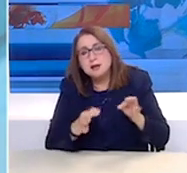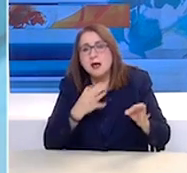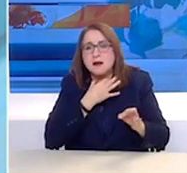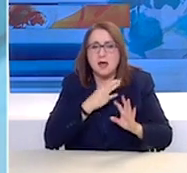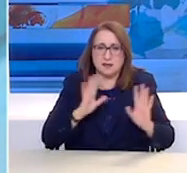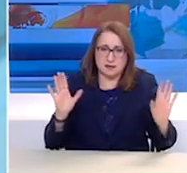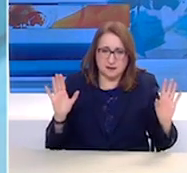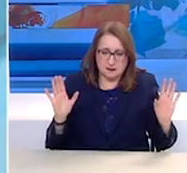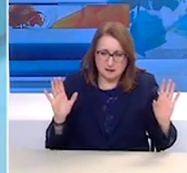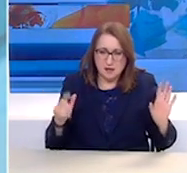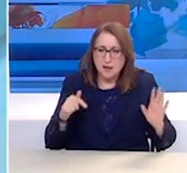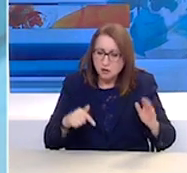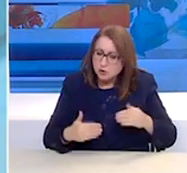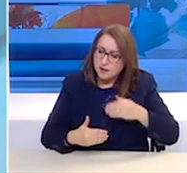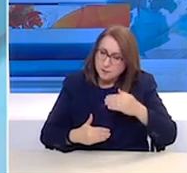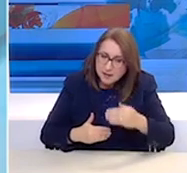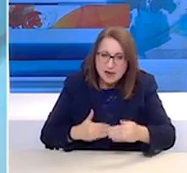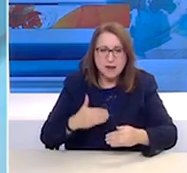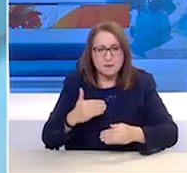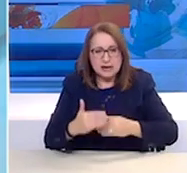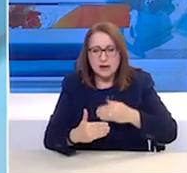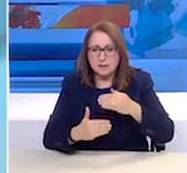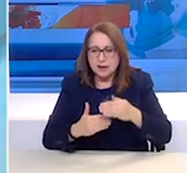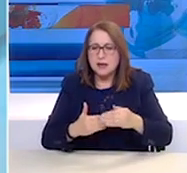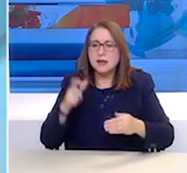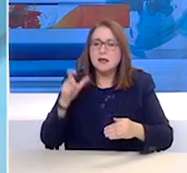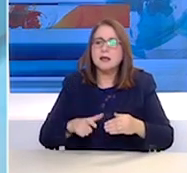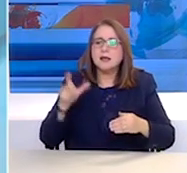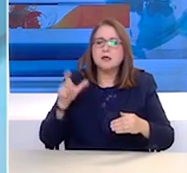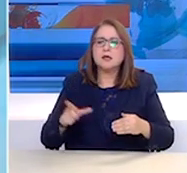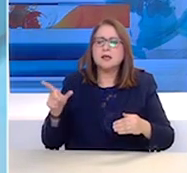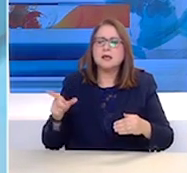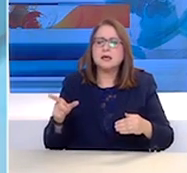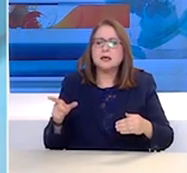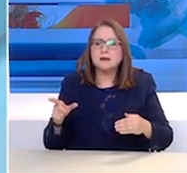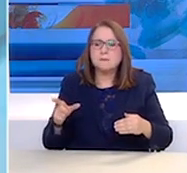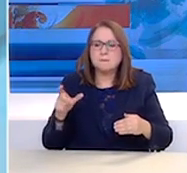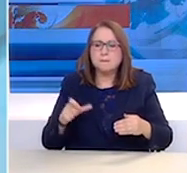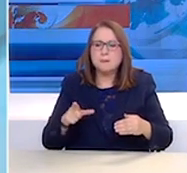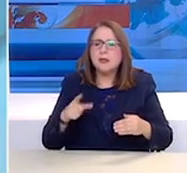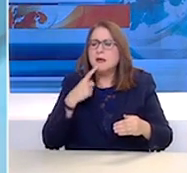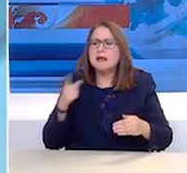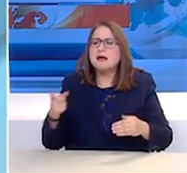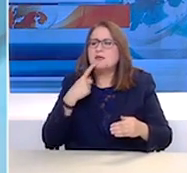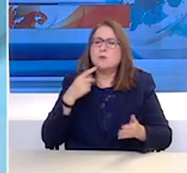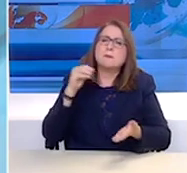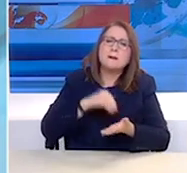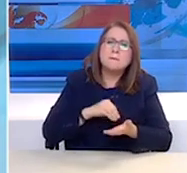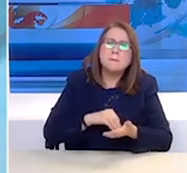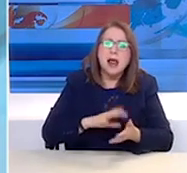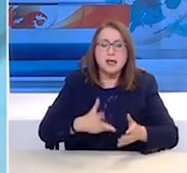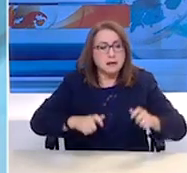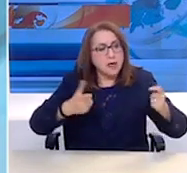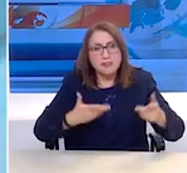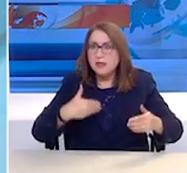Όσο περνάει ο καιρός και αυτά που λέει ο αγαπητός κύριος Βενιζέλος, επαναληπτικά lockdown, μπορεί να απαιτηθούν, μπορεί να μην